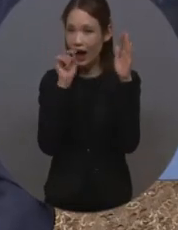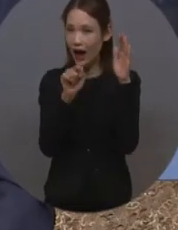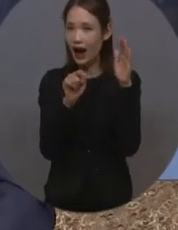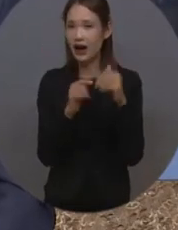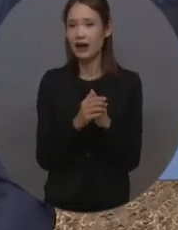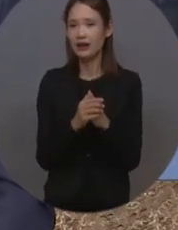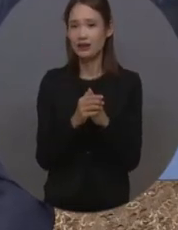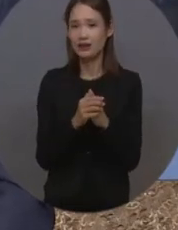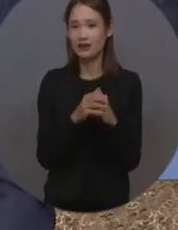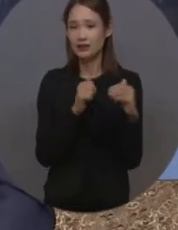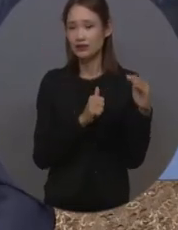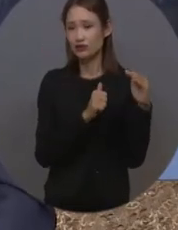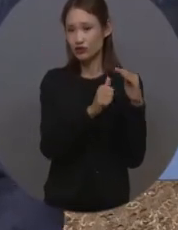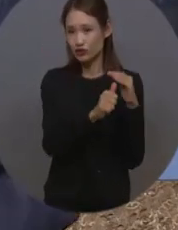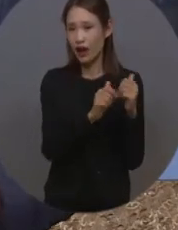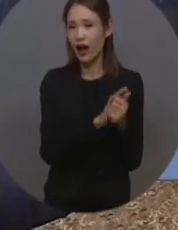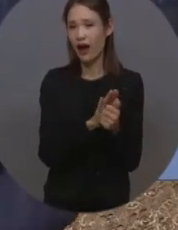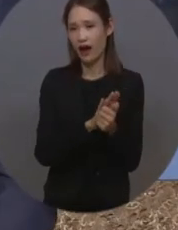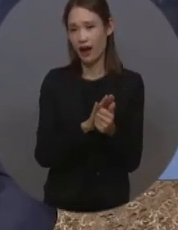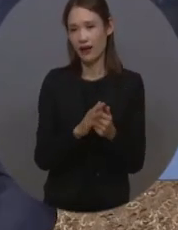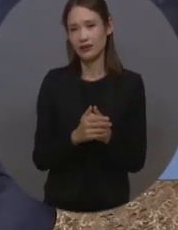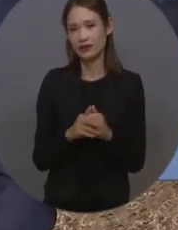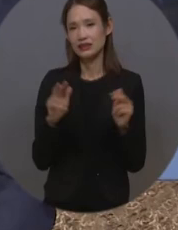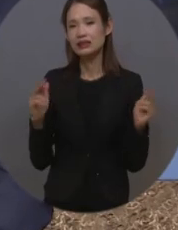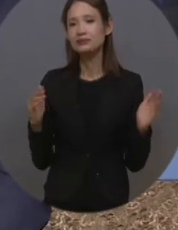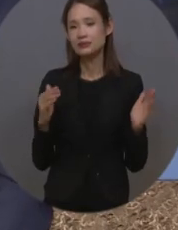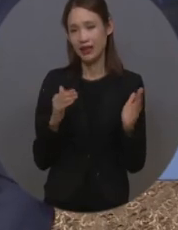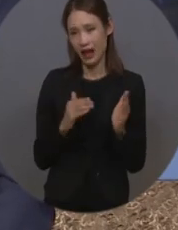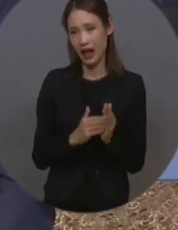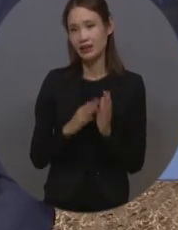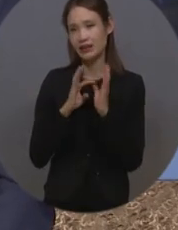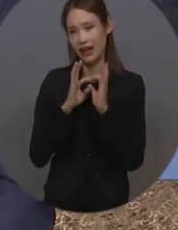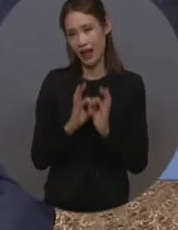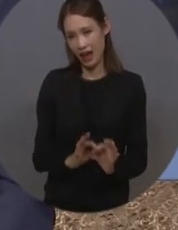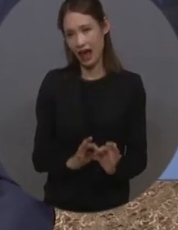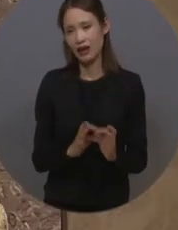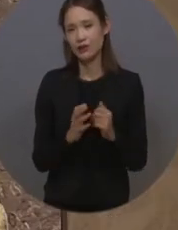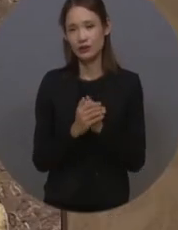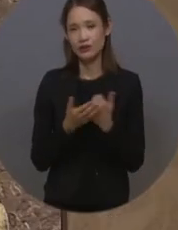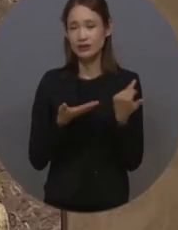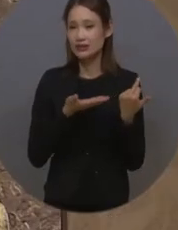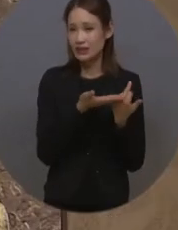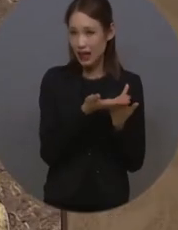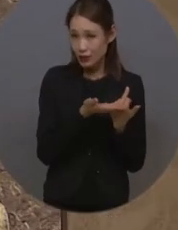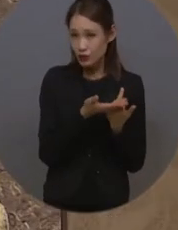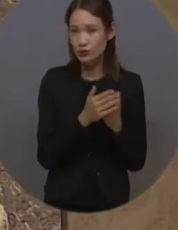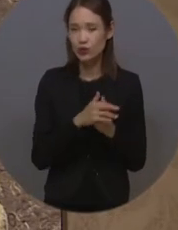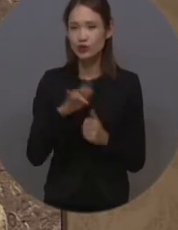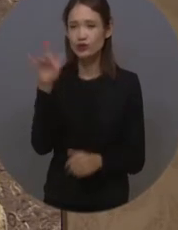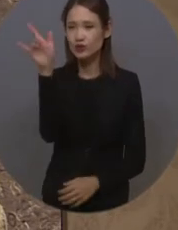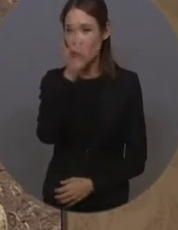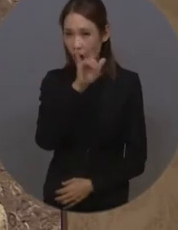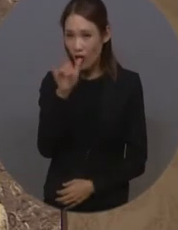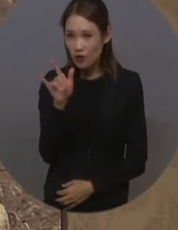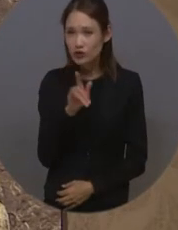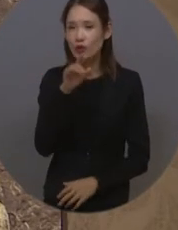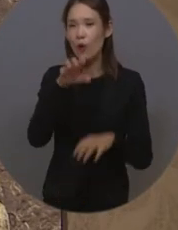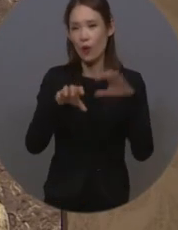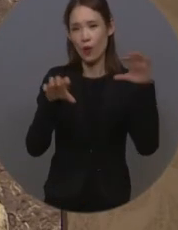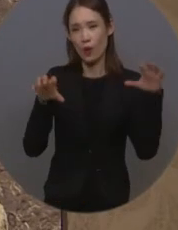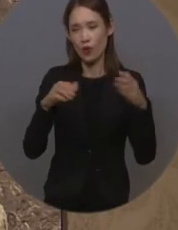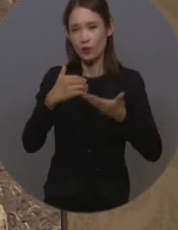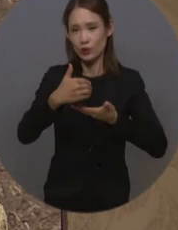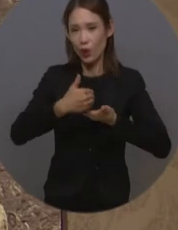그러니까 출장 서비스를 하신 건가요? 그럼요. 지금까지도 우와. 그렇게 하고 있고 그래서 네. 제주도에서부터 전국 어디라도 이제